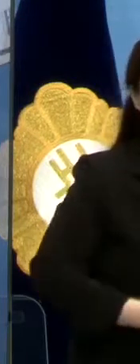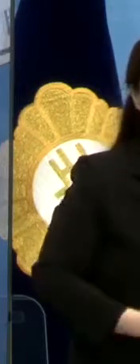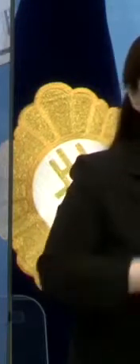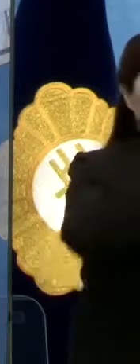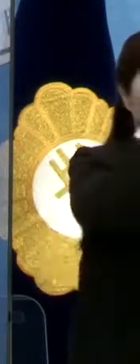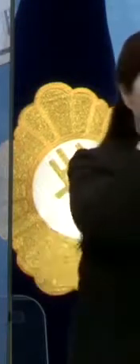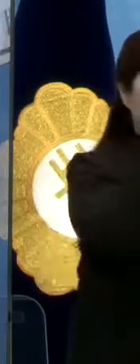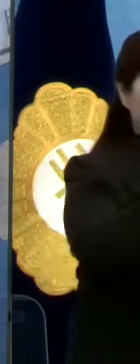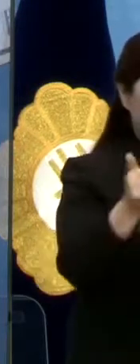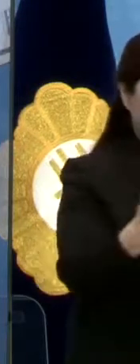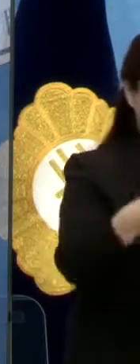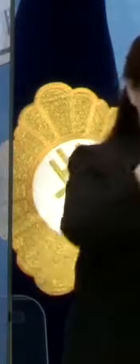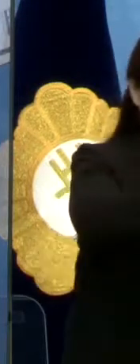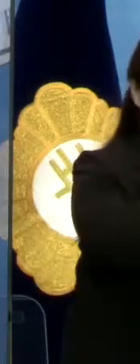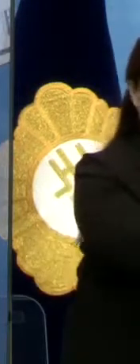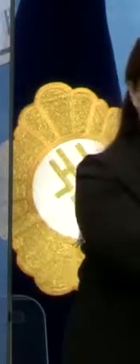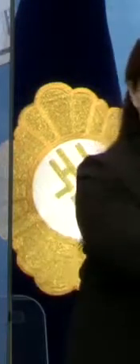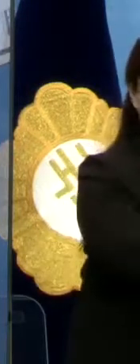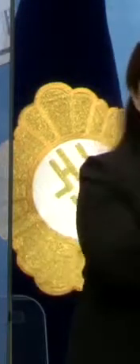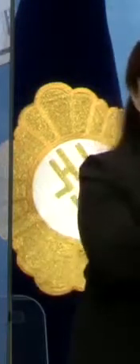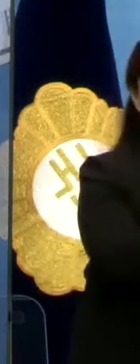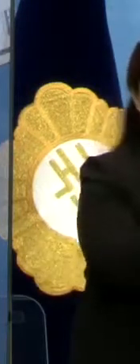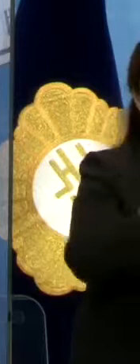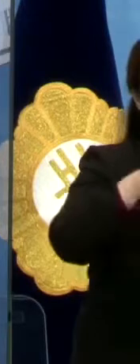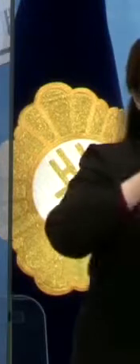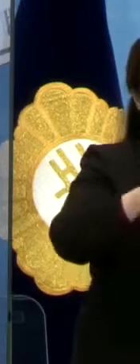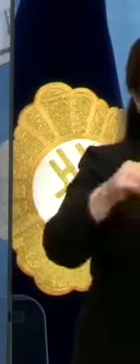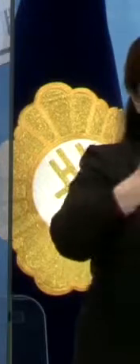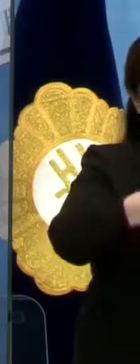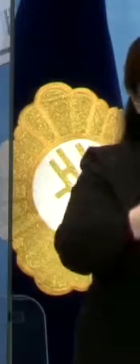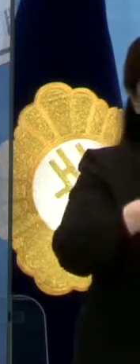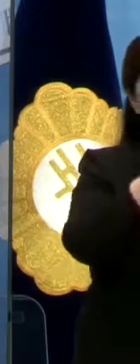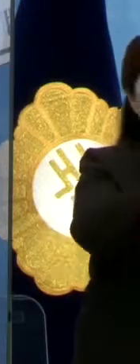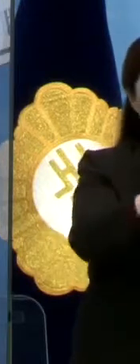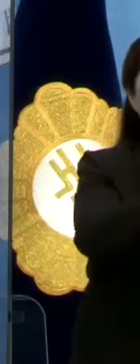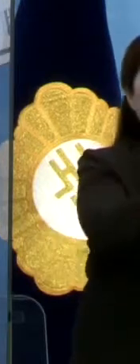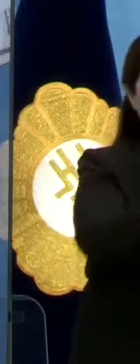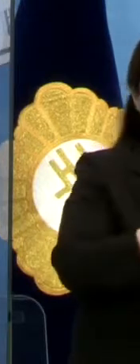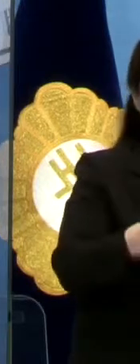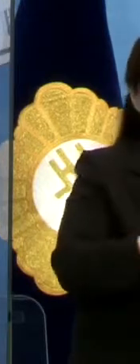환자의 자립을 돕기 위해서 농경지를 매입해서 나눠주기도 했습니다.